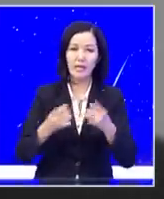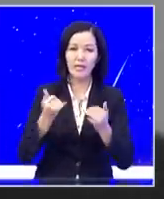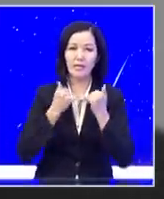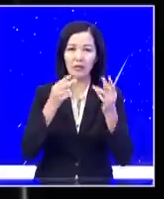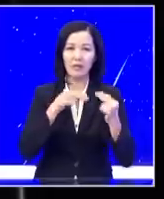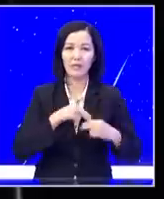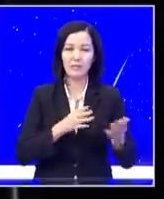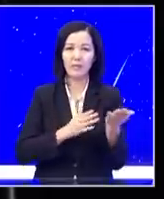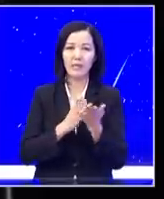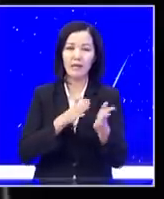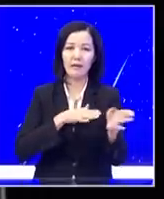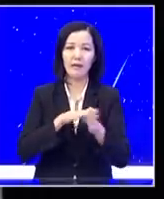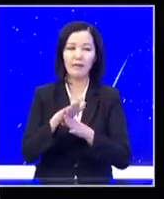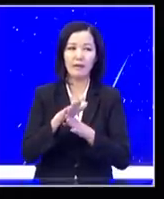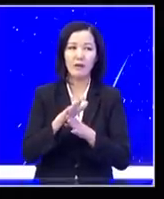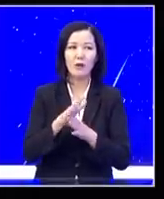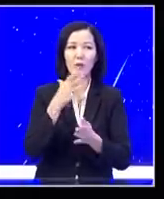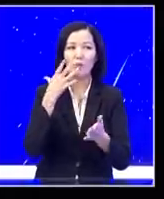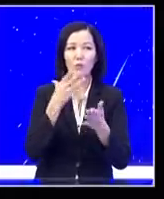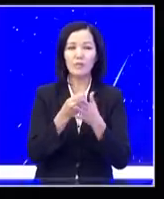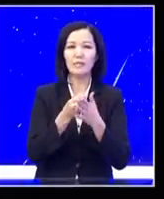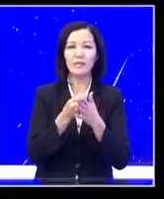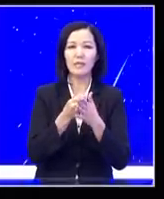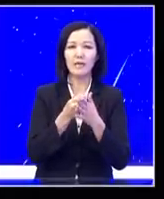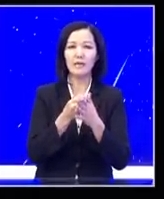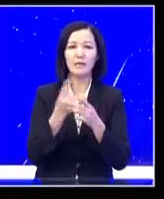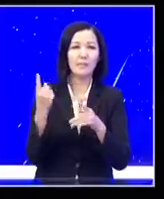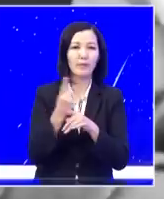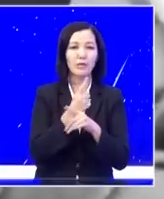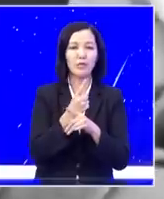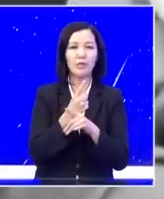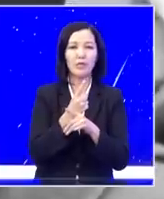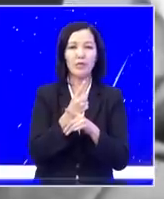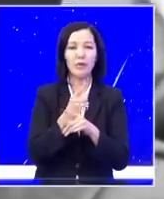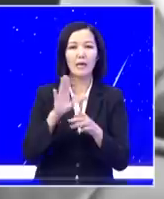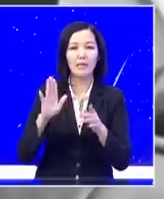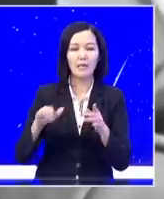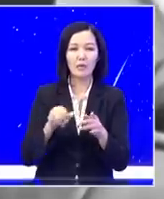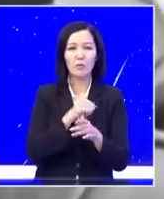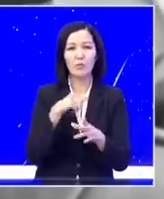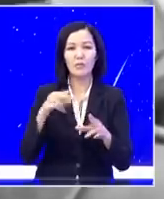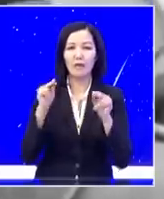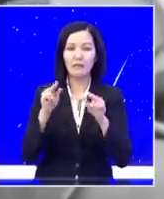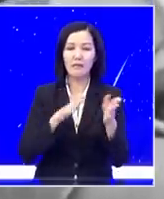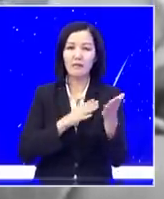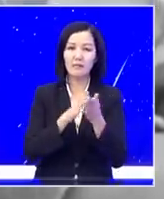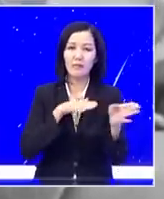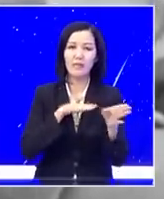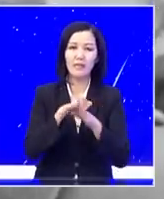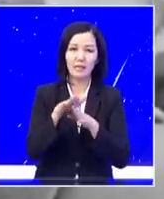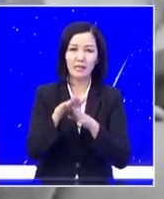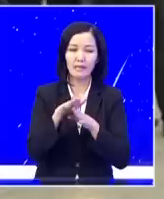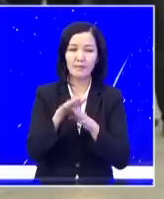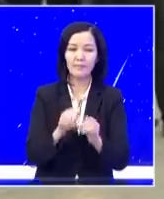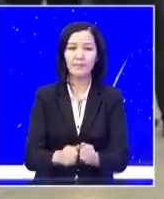халықтың ұлына айналды. Адамдығы мен мамандығы негіз. Алғашқысы туа бітті, соңғысына өзі адал болды. Алла ниетіне